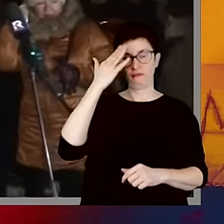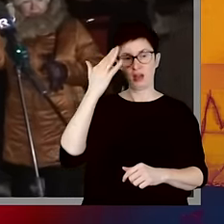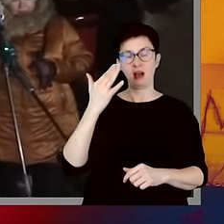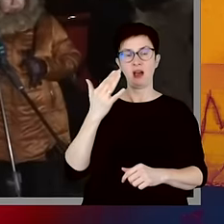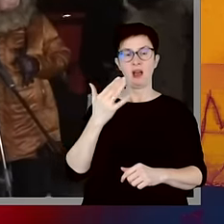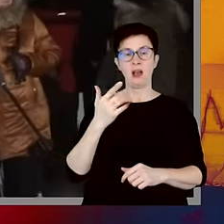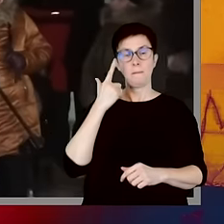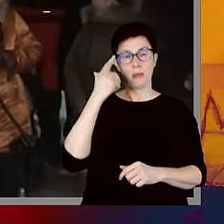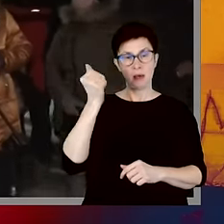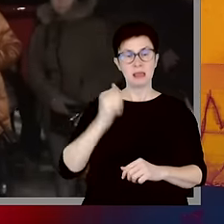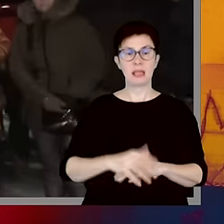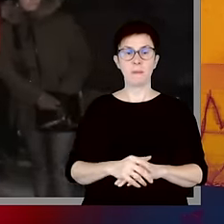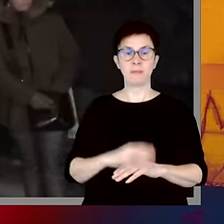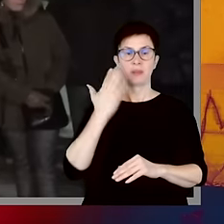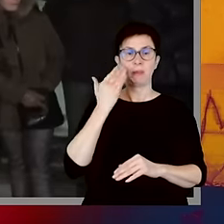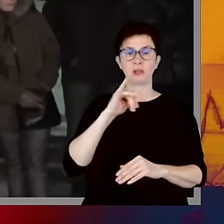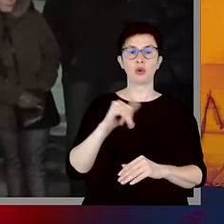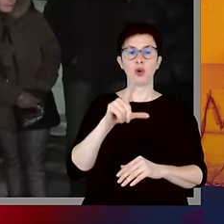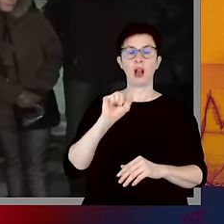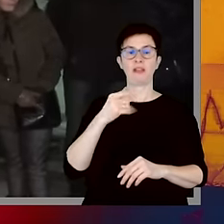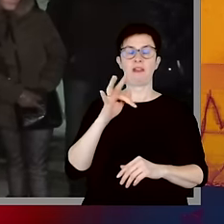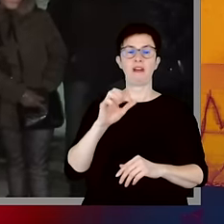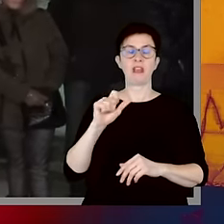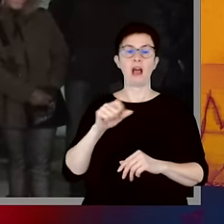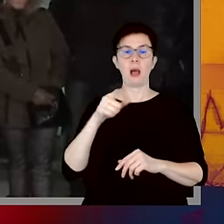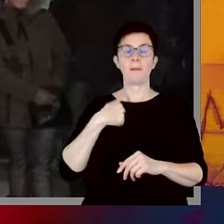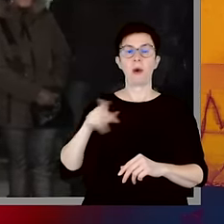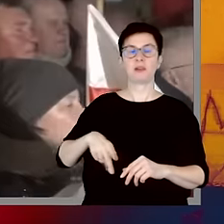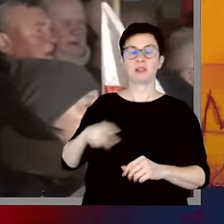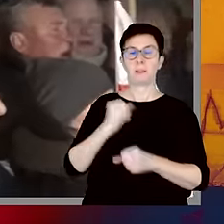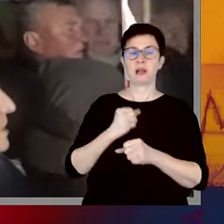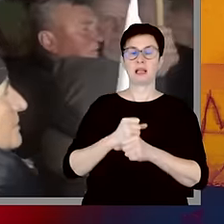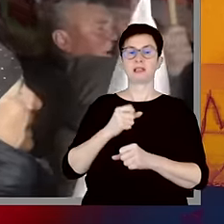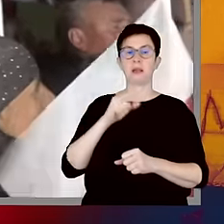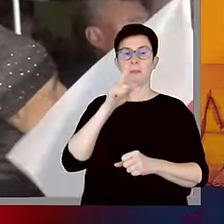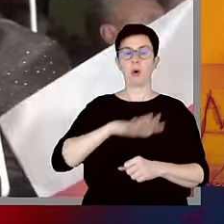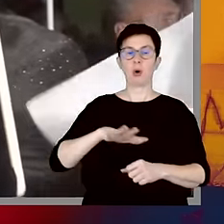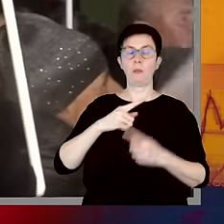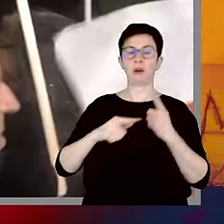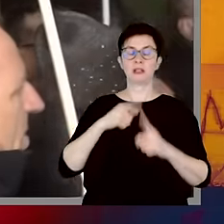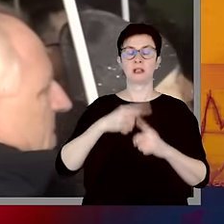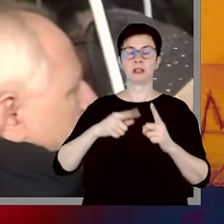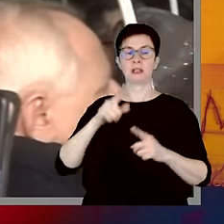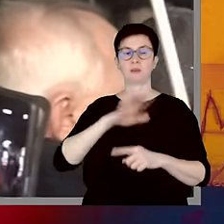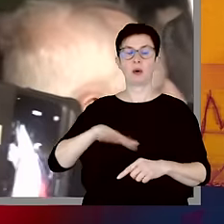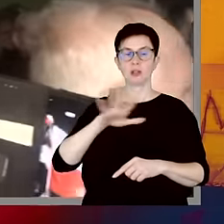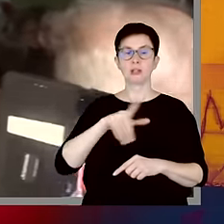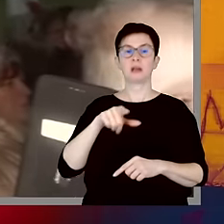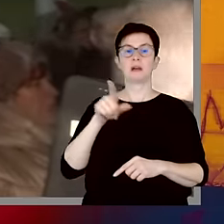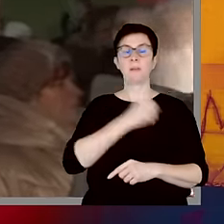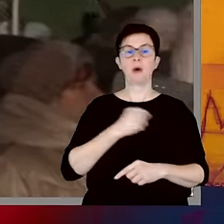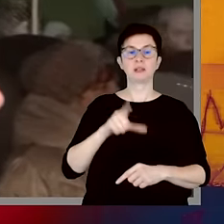pamięta, pani Jolanta Fedak, była ministrą pracy i polityki społecznej, posłanka PSL-u i umarła w